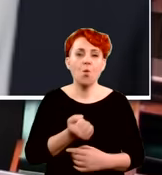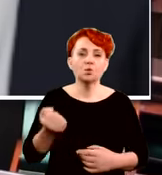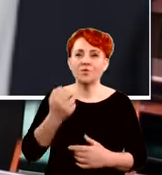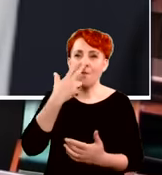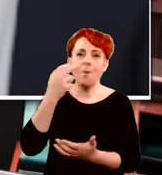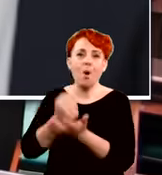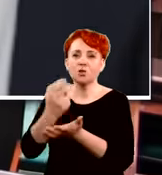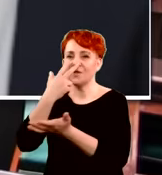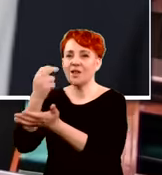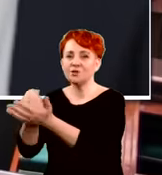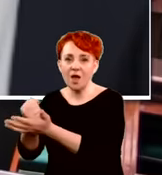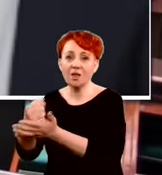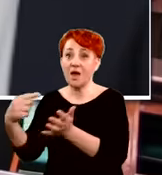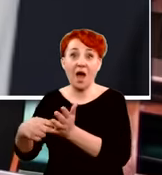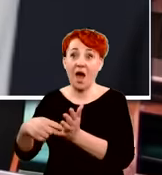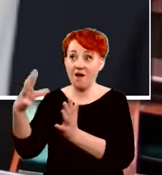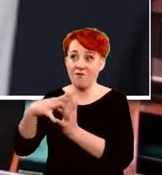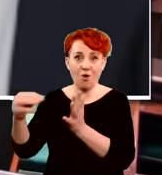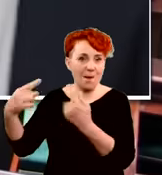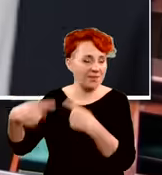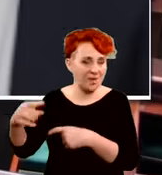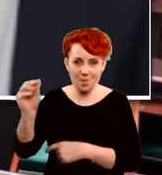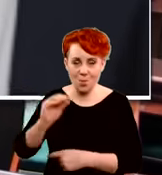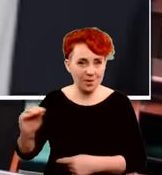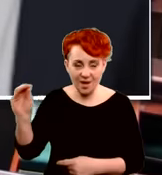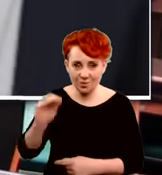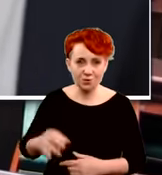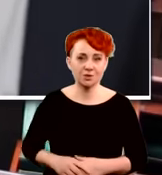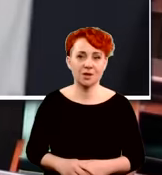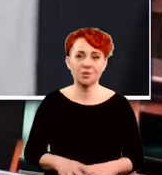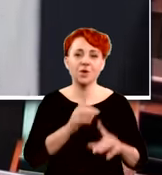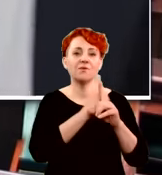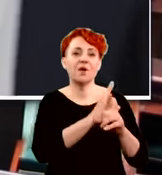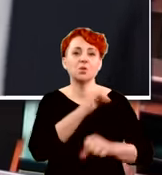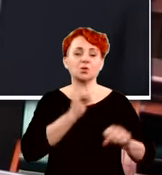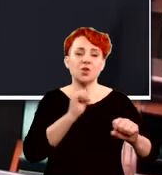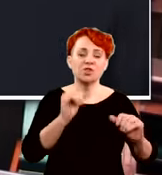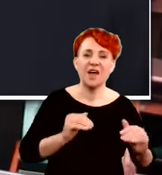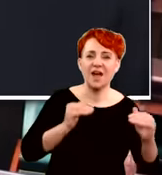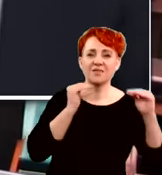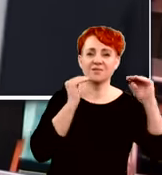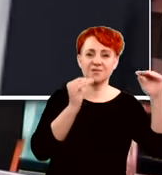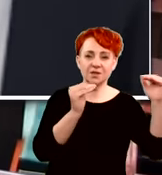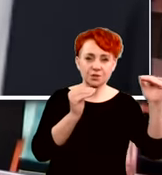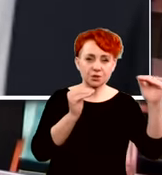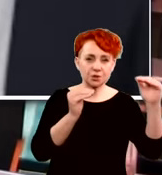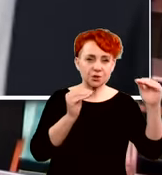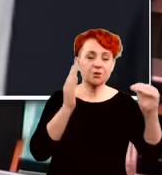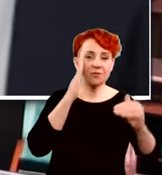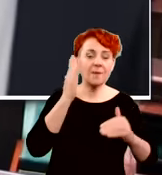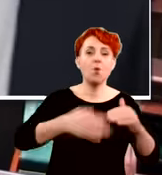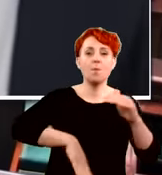poświadczeniami, które jeszcze formalnie nie istniały i zdaniem Sądu Najwyższego, to wiemy, mandat pana